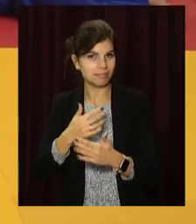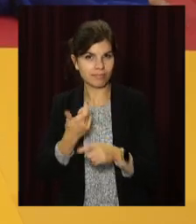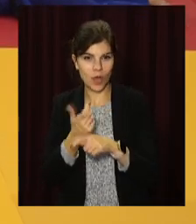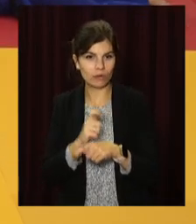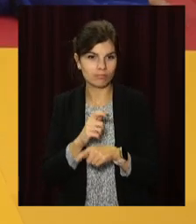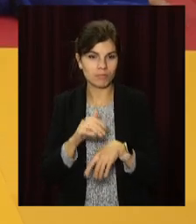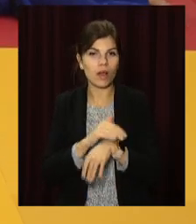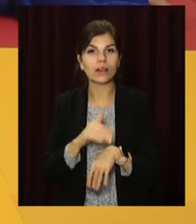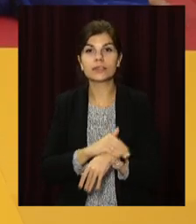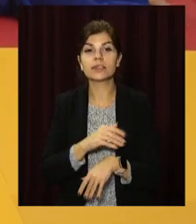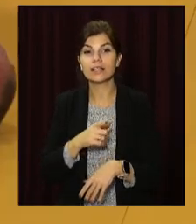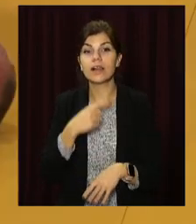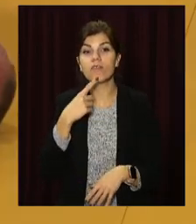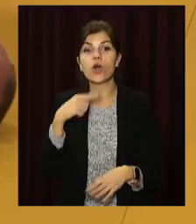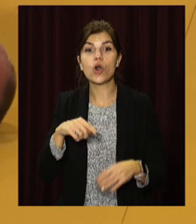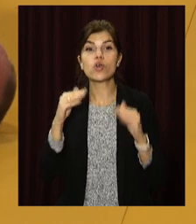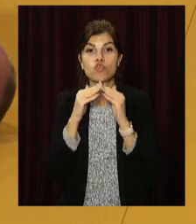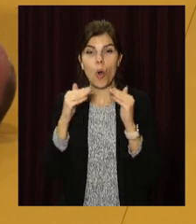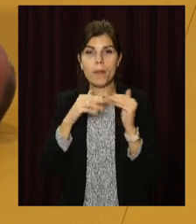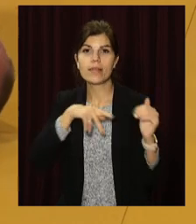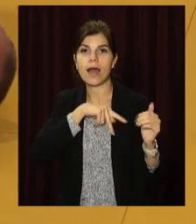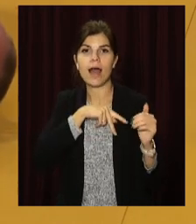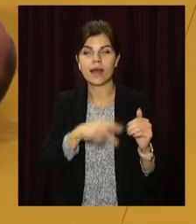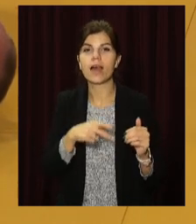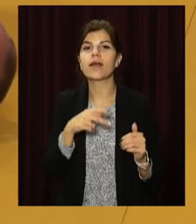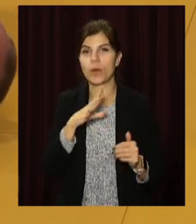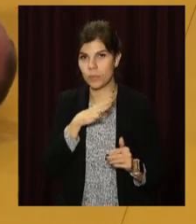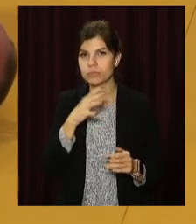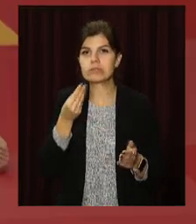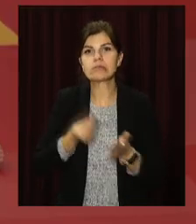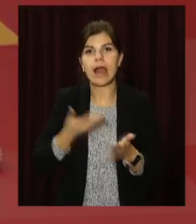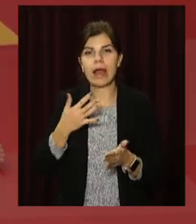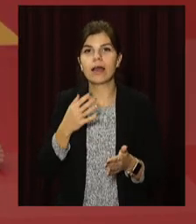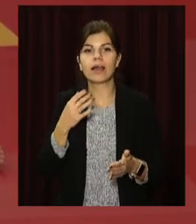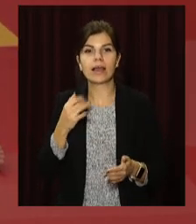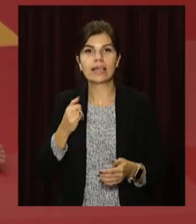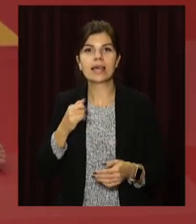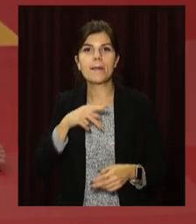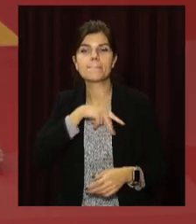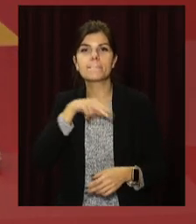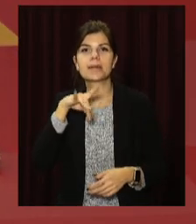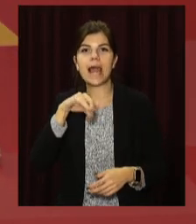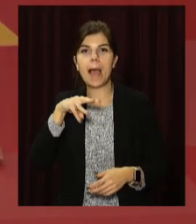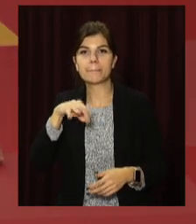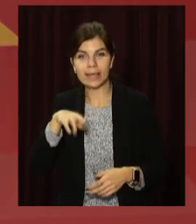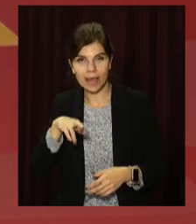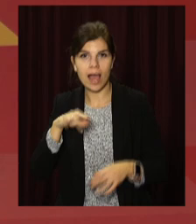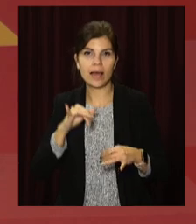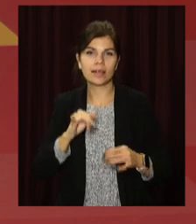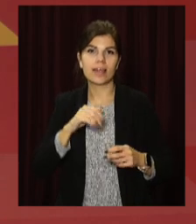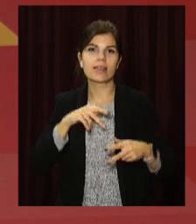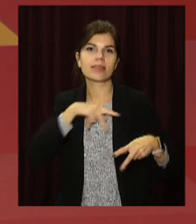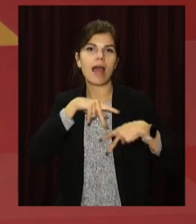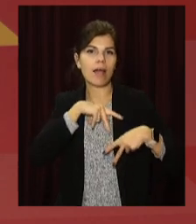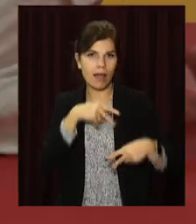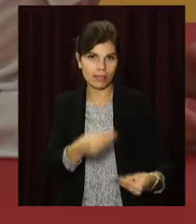ветеранського чемпіонату світу вдома нагородили цінними призами і вручили премії. Попереду дзюдоїстів нові старти та нові